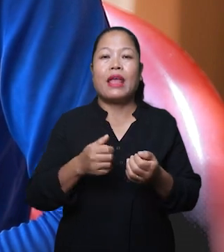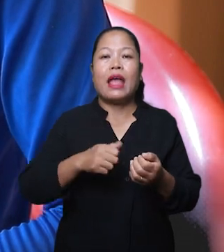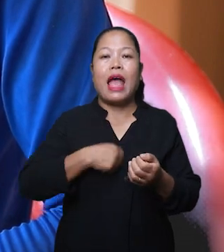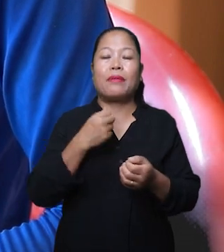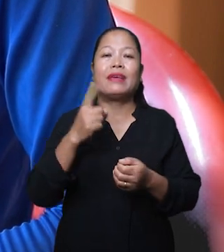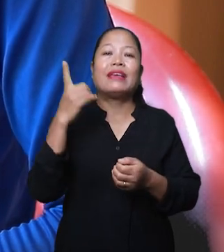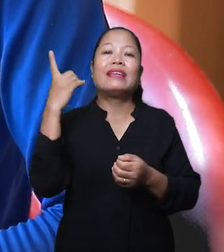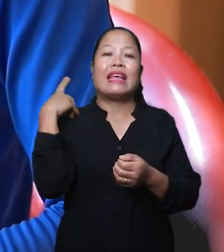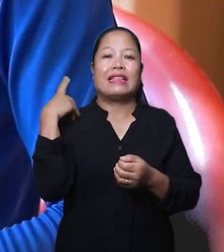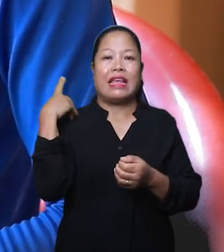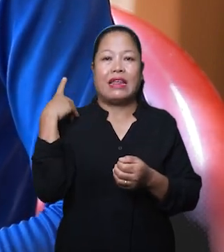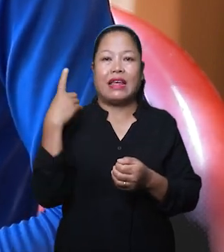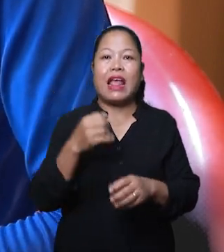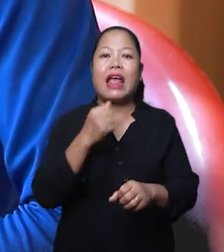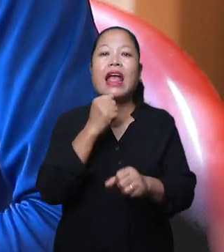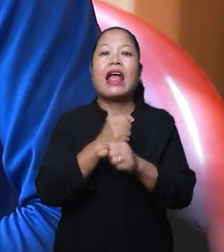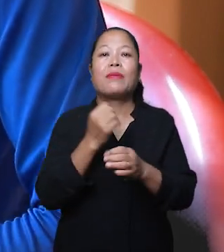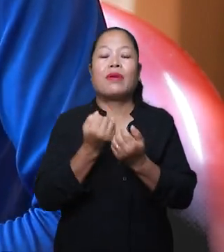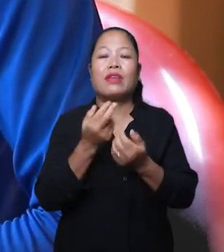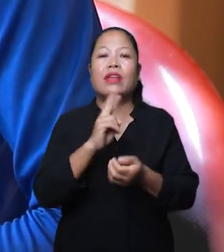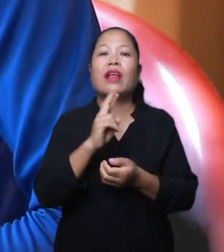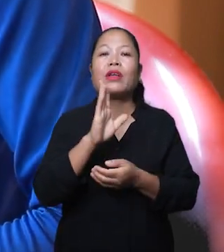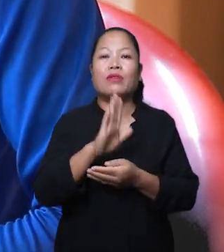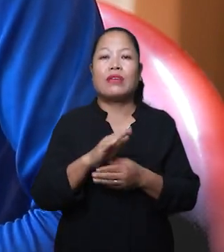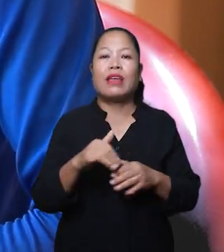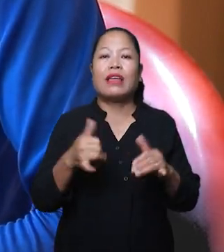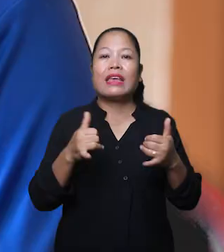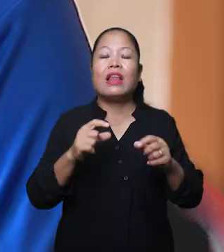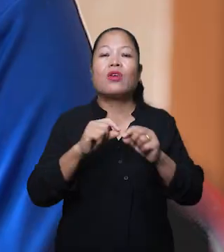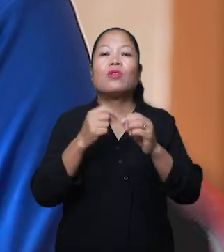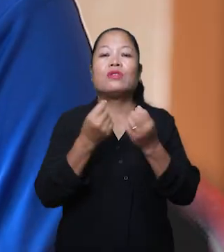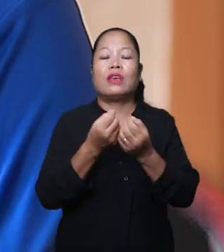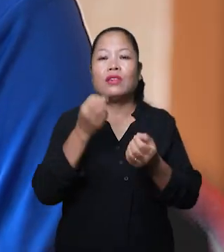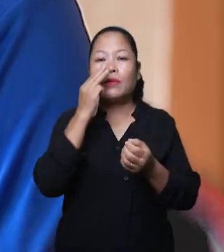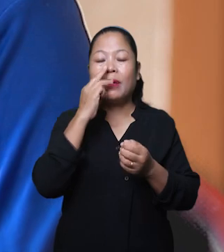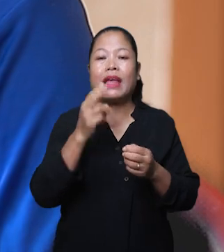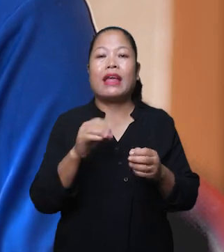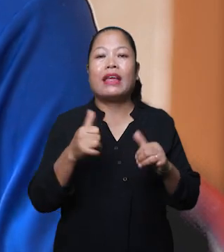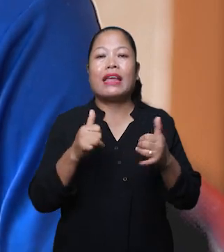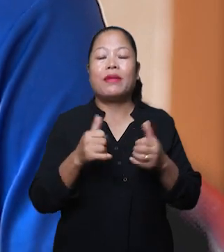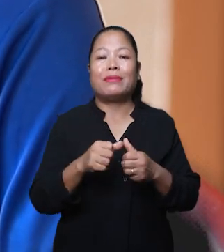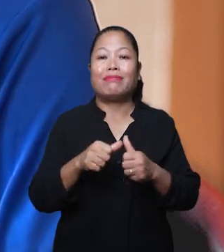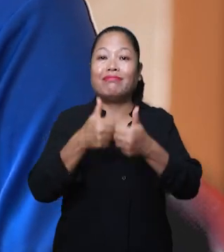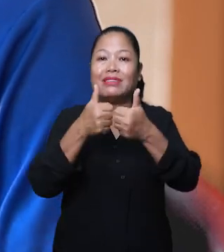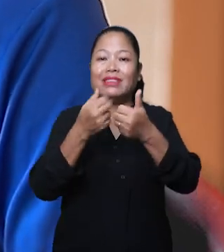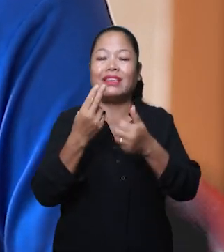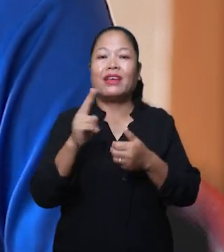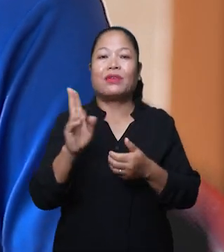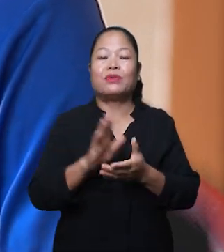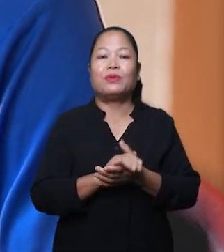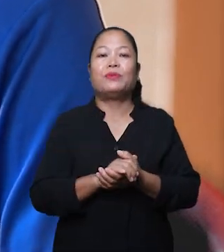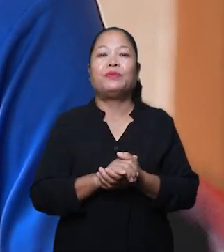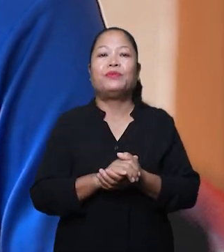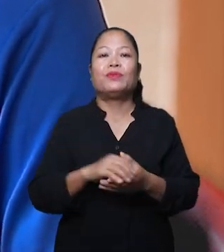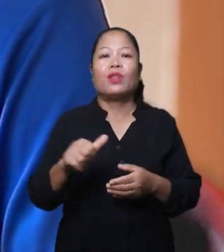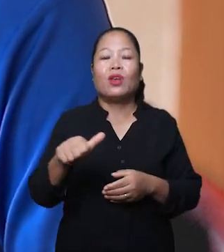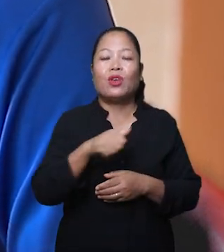पनि अहिले आफै ठेकदारको रूपमा भएको छु खेलको क्षेत्रमा पनि खेल खेलिरहेका छौँ जितिरहेका